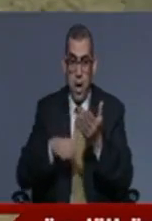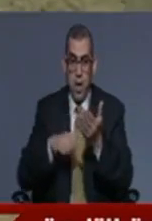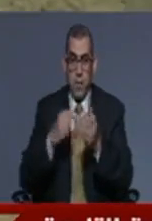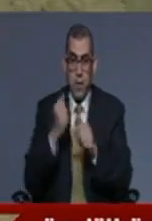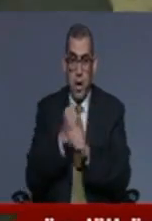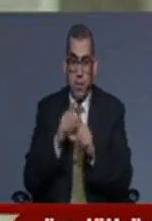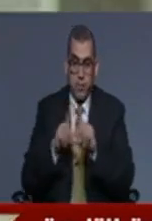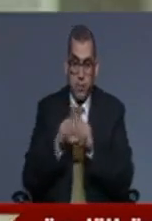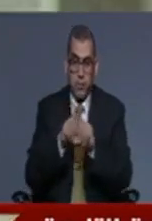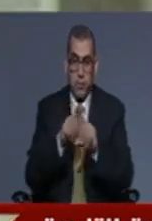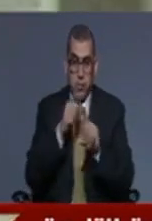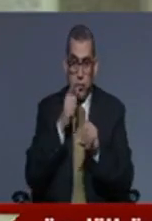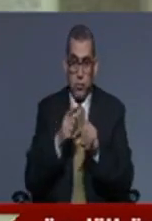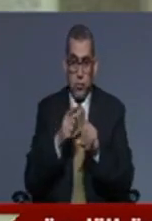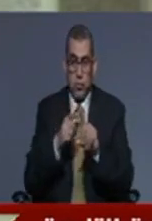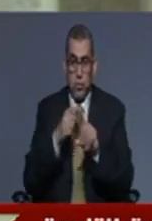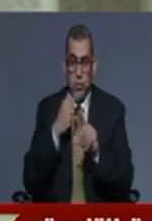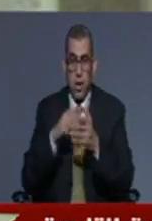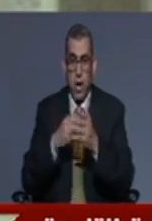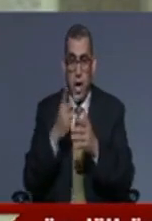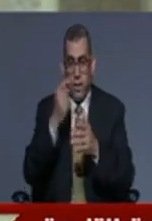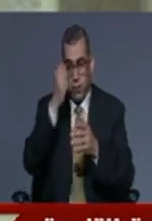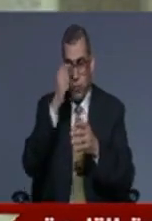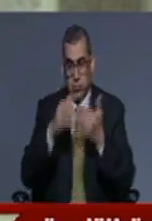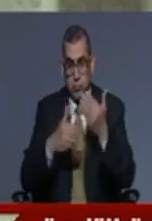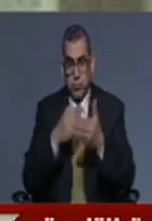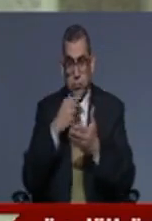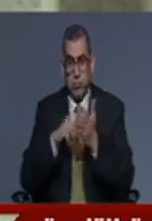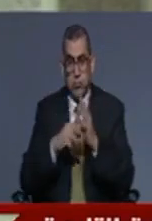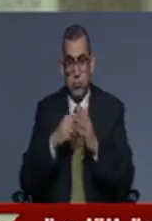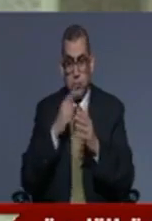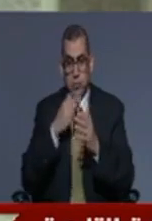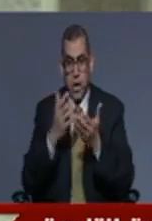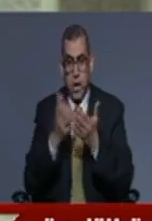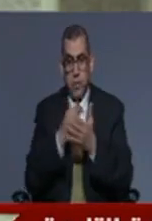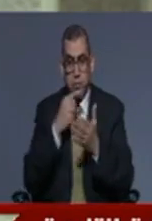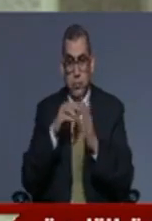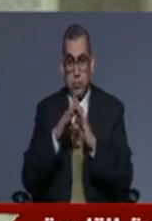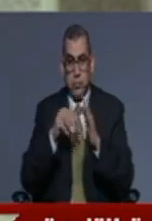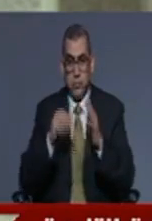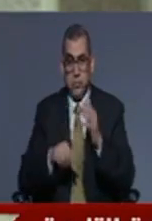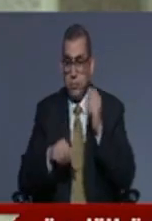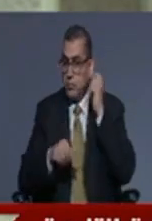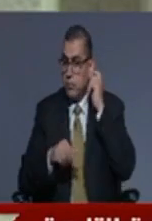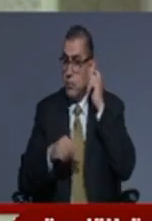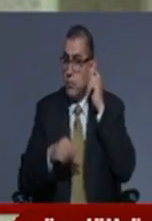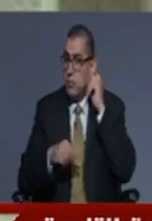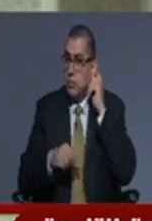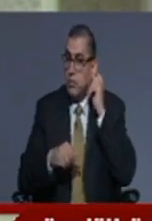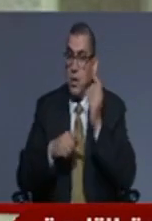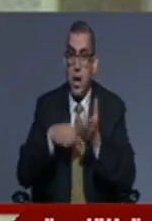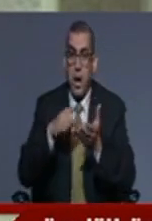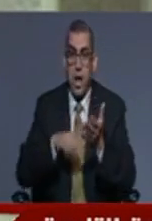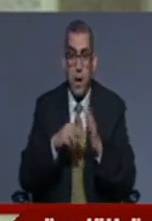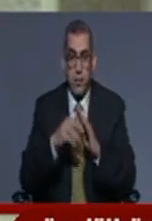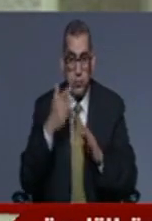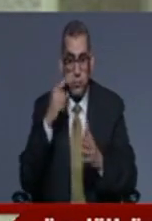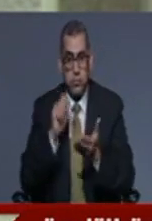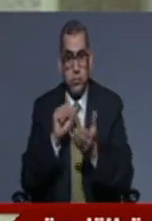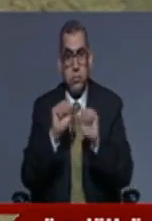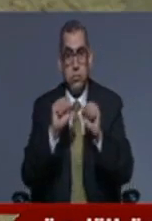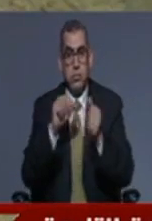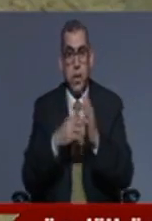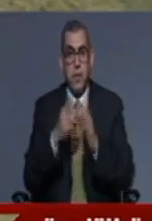الصادر عام 2016. وبالمثل، قد تريدون معرفة أن هذا القرار تم تنفيذه من قبل